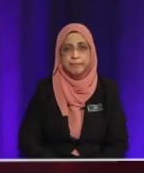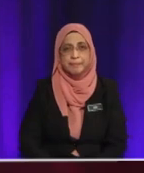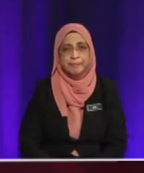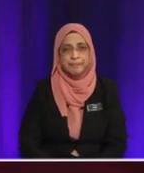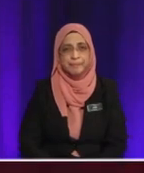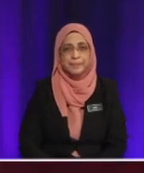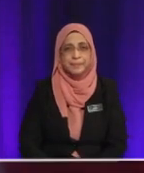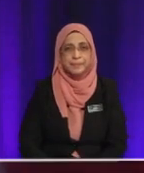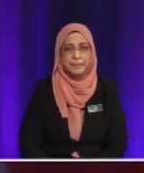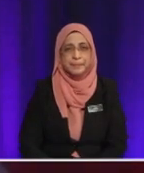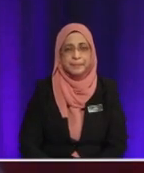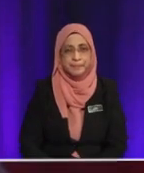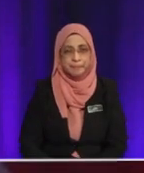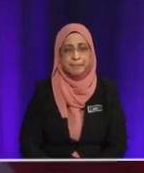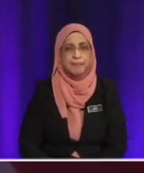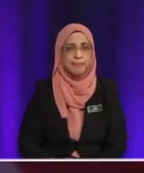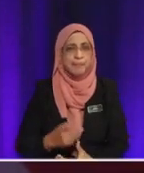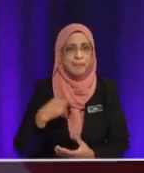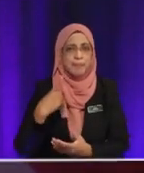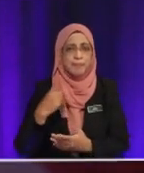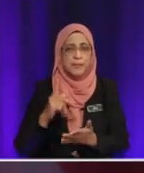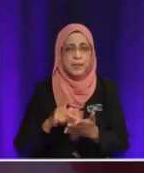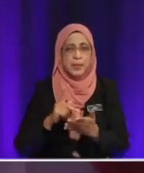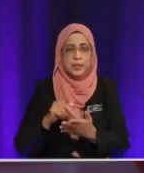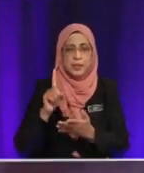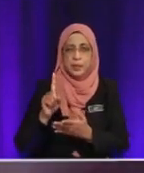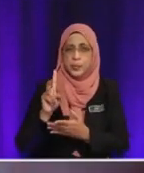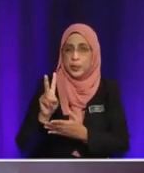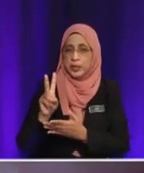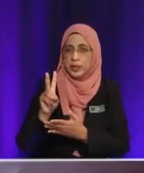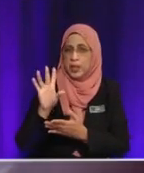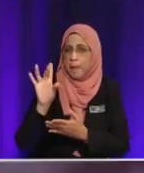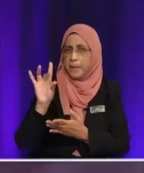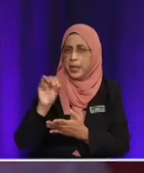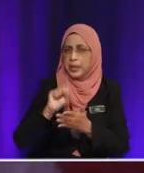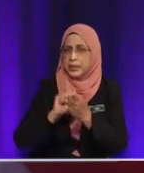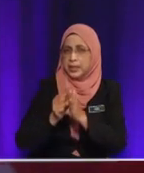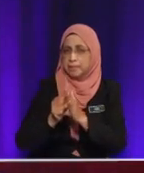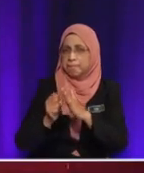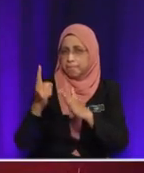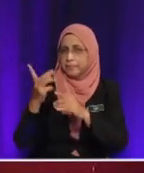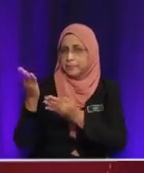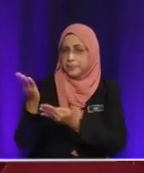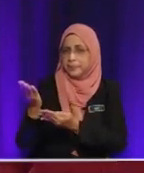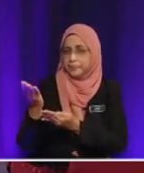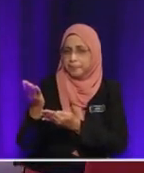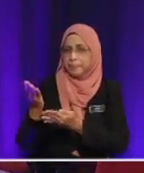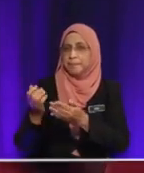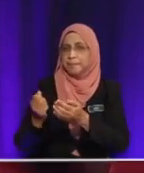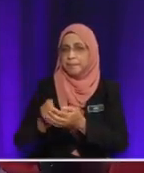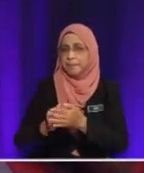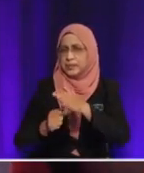kira dalam hati kita 8 saat macam tu lah. 8 saat. 1 2 3 4 5 6 7 8 kita